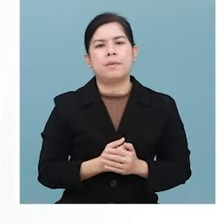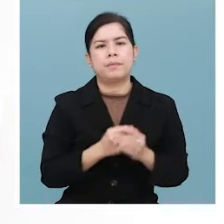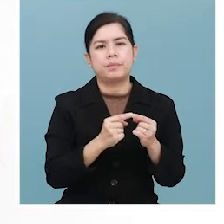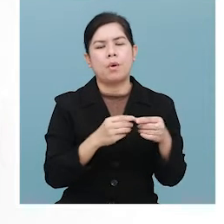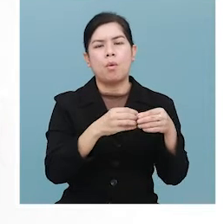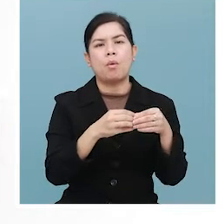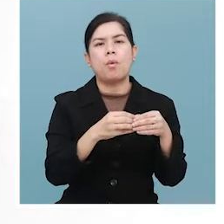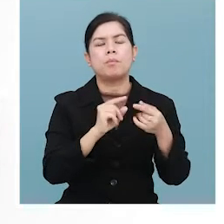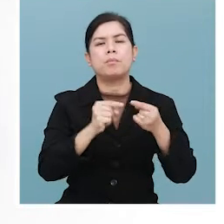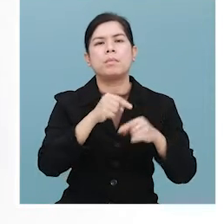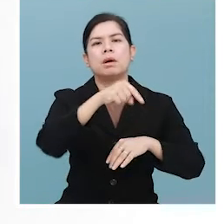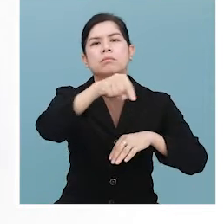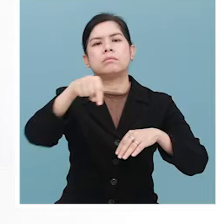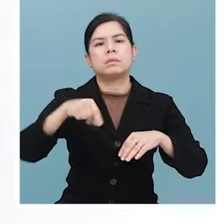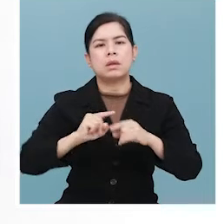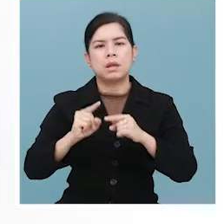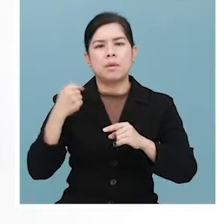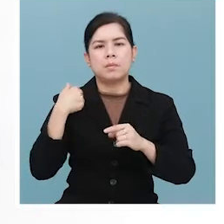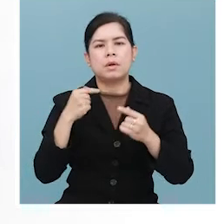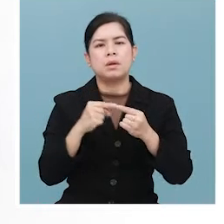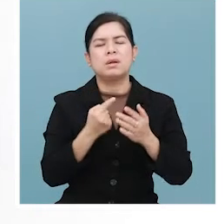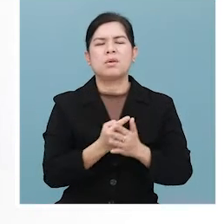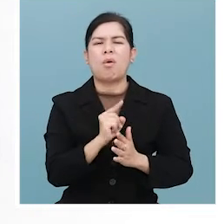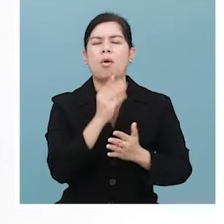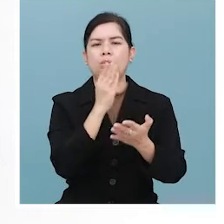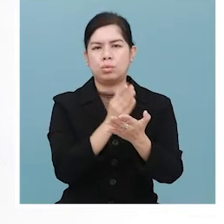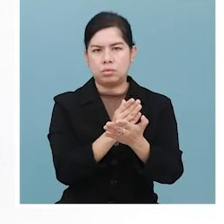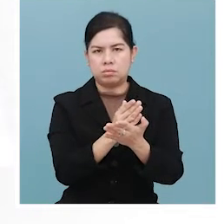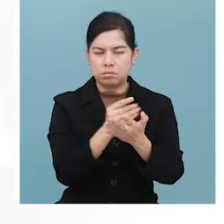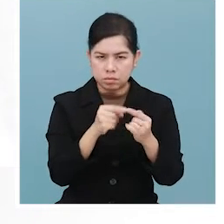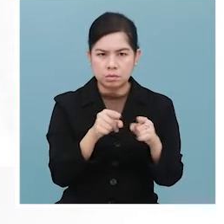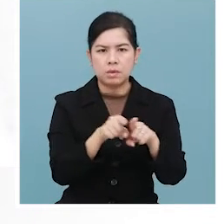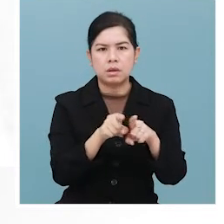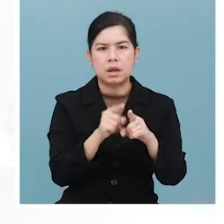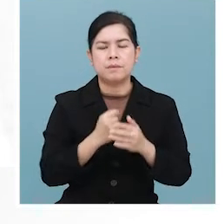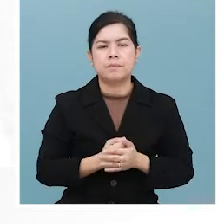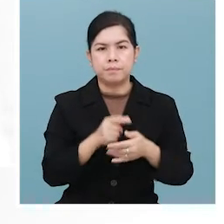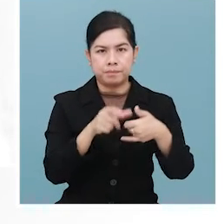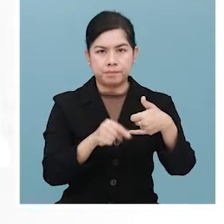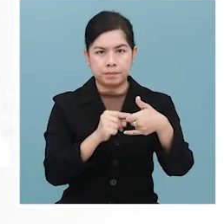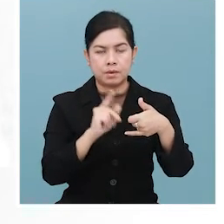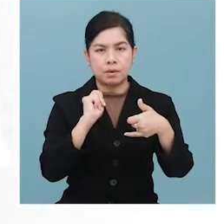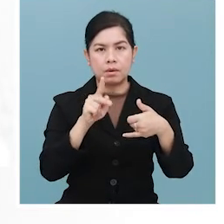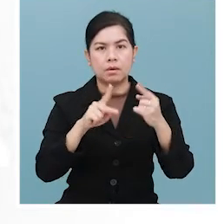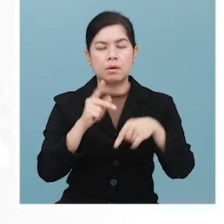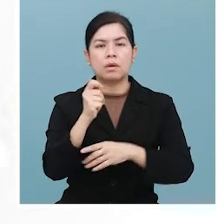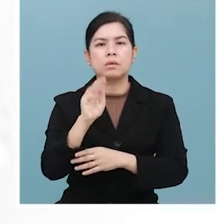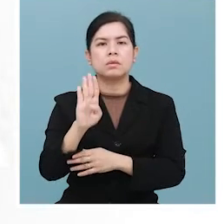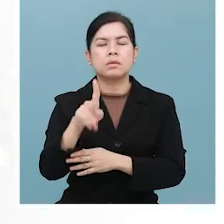บเหมือนสมาชิกไม่ครบอะค่ะก็เริ่มไม่สนุกกันแล้วแล้วพอนี้พี่ท็อปก็เริ่มไปในแนวเข้าวั